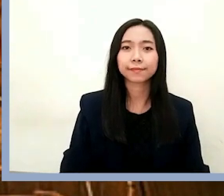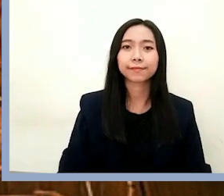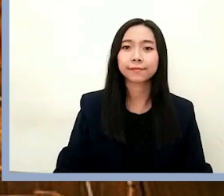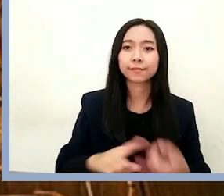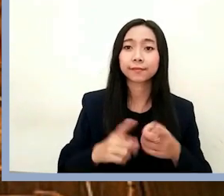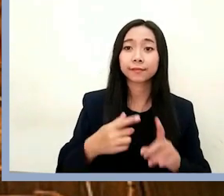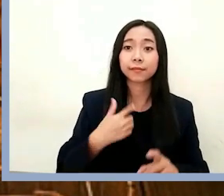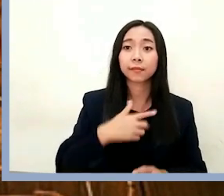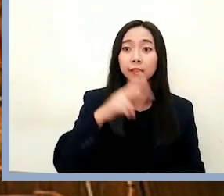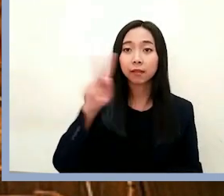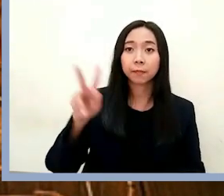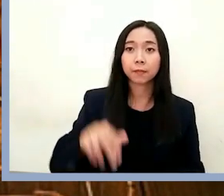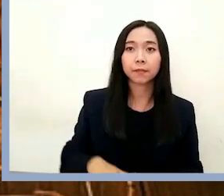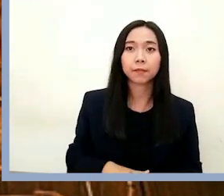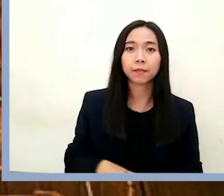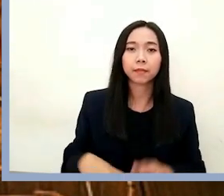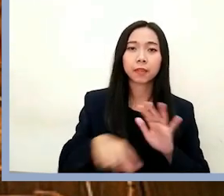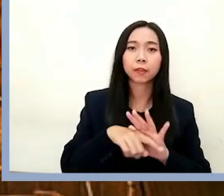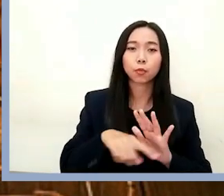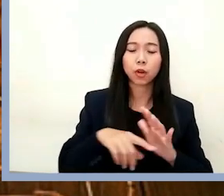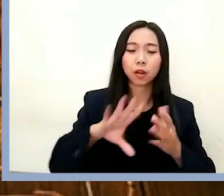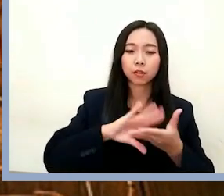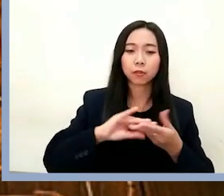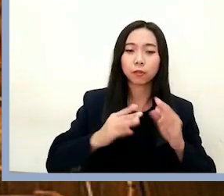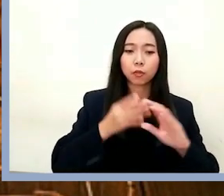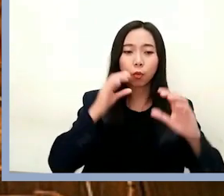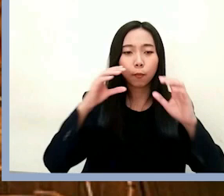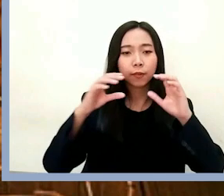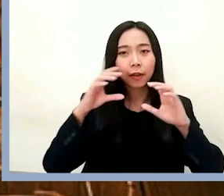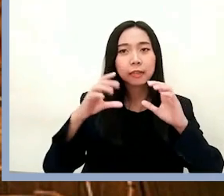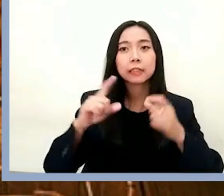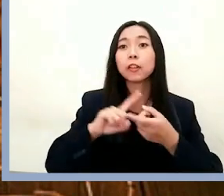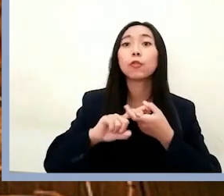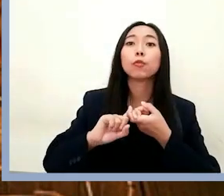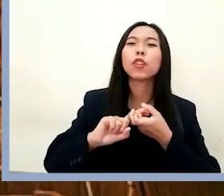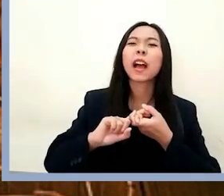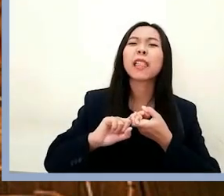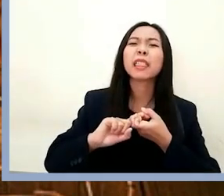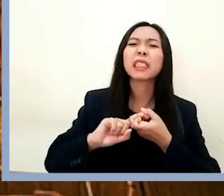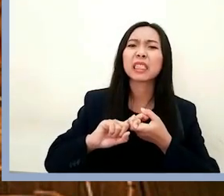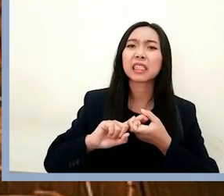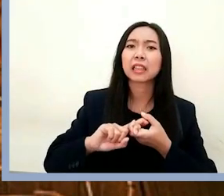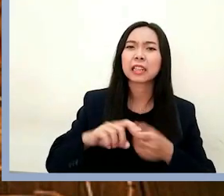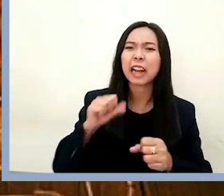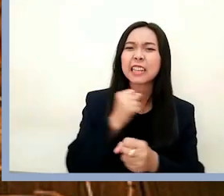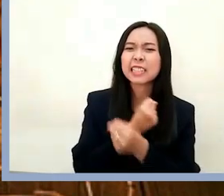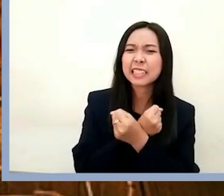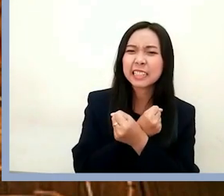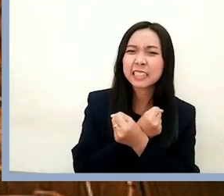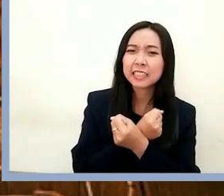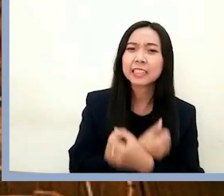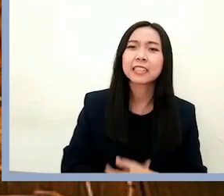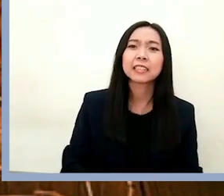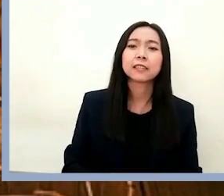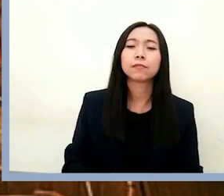kita bisa melihat bahwa kurangnya komunikasi hubungan yang serba kaku dan sikap yang mudah mencela